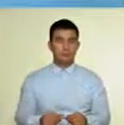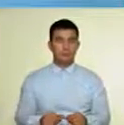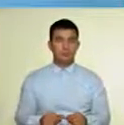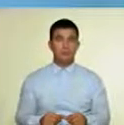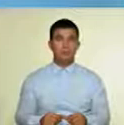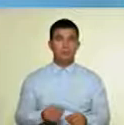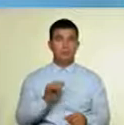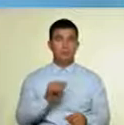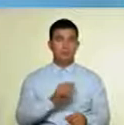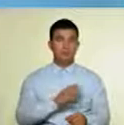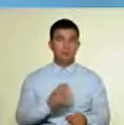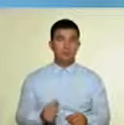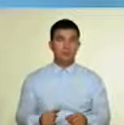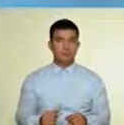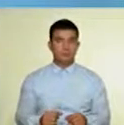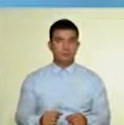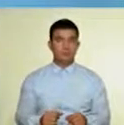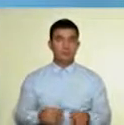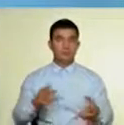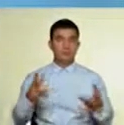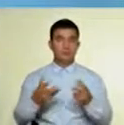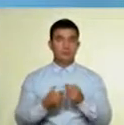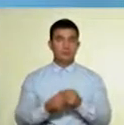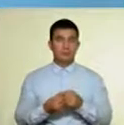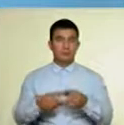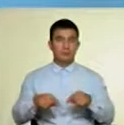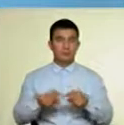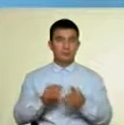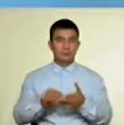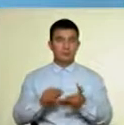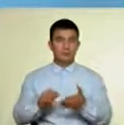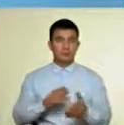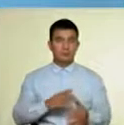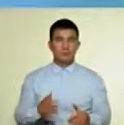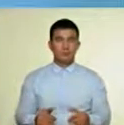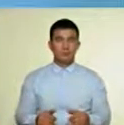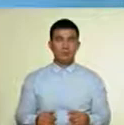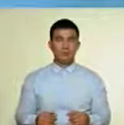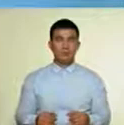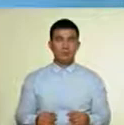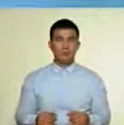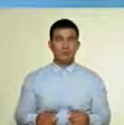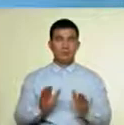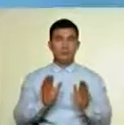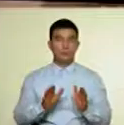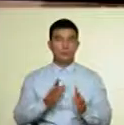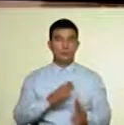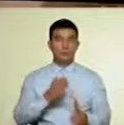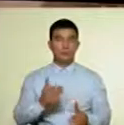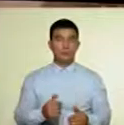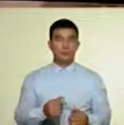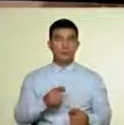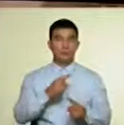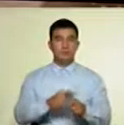Demak, bu yerda biz barchasini yig'indi ko'rinishida yozib oldik. Faqat mana bu